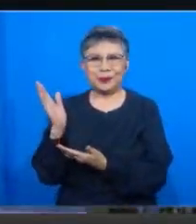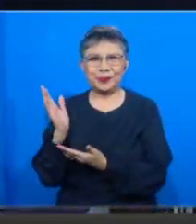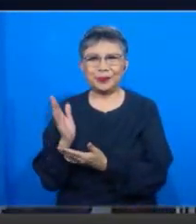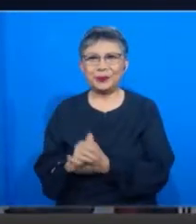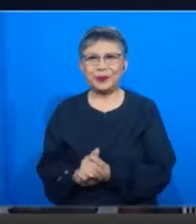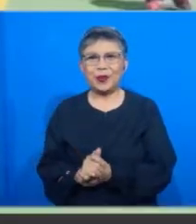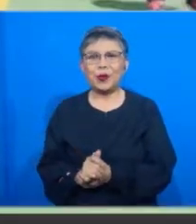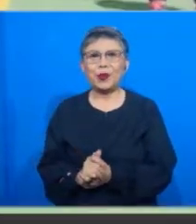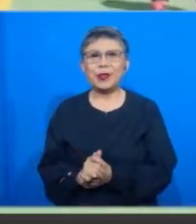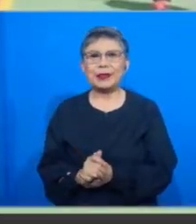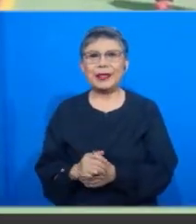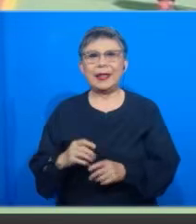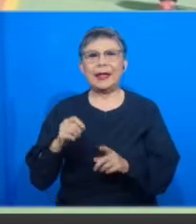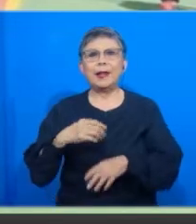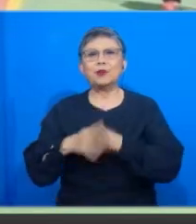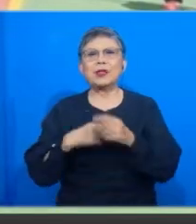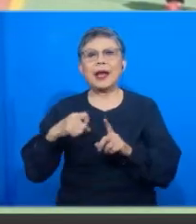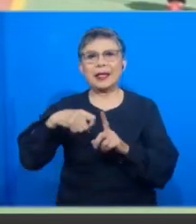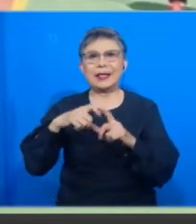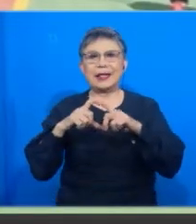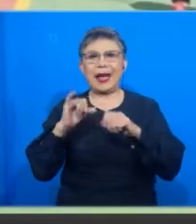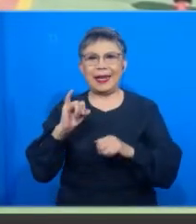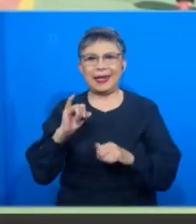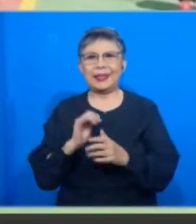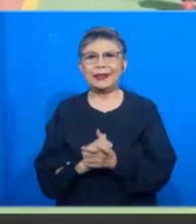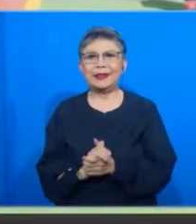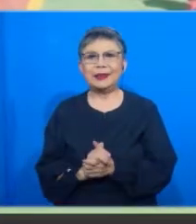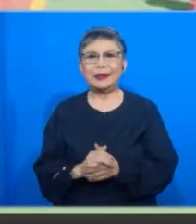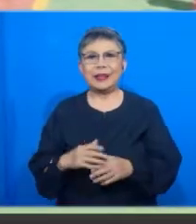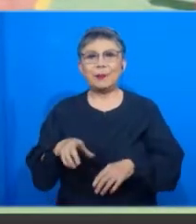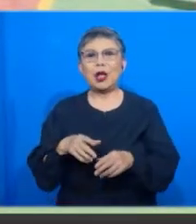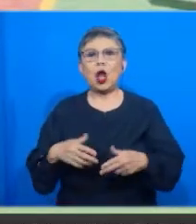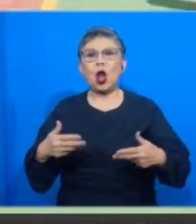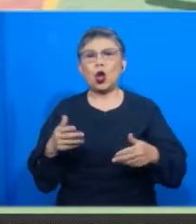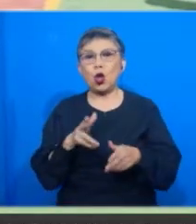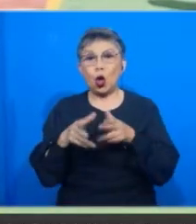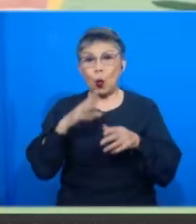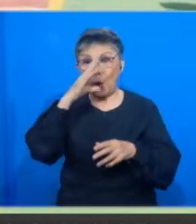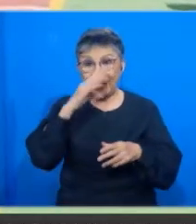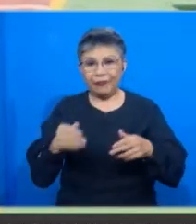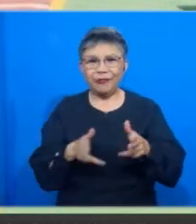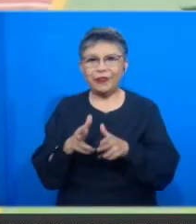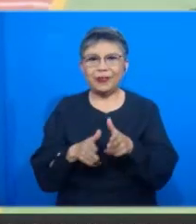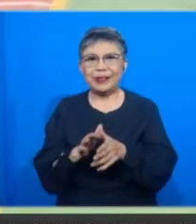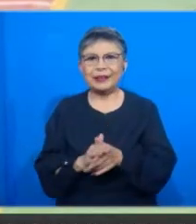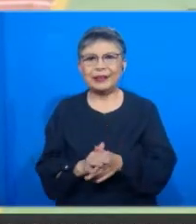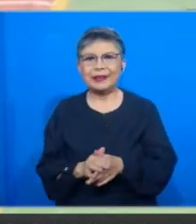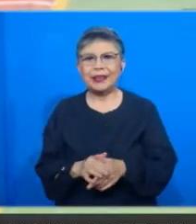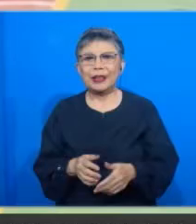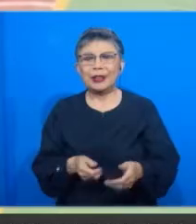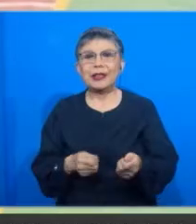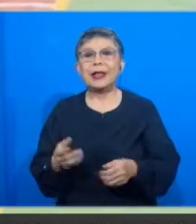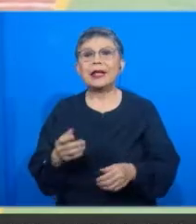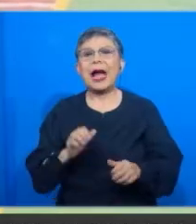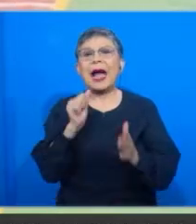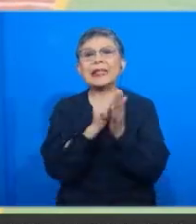Lomba ini digelar di PT KAI Daop 6 Yogyakarta Depo Lokomotif Kamis pagi. Tahun lalu lomba ini digelar internal,